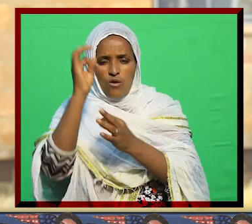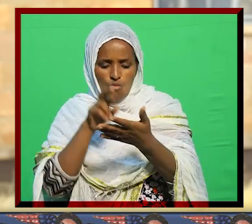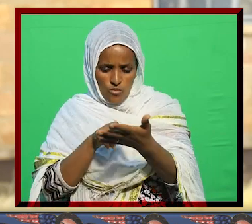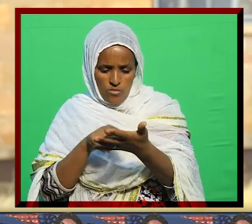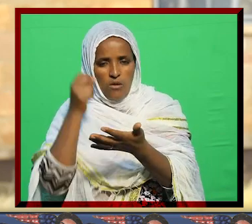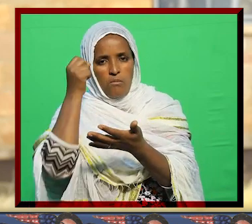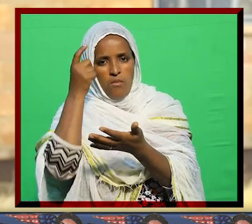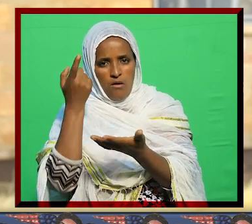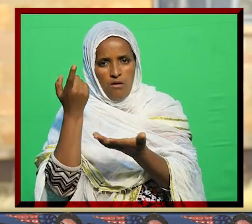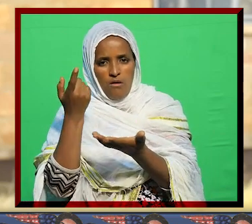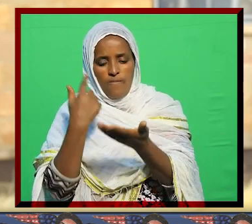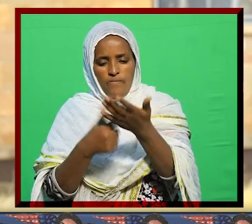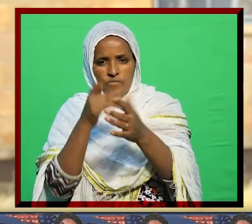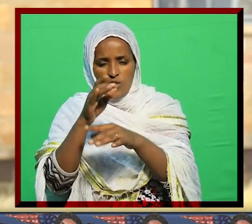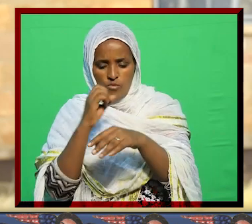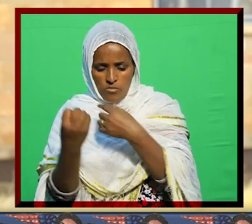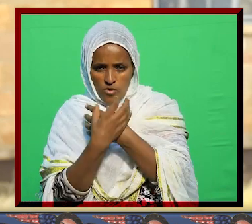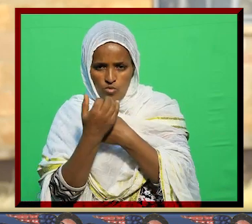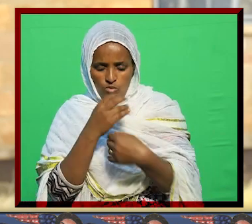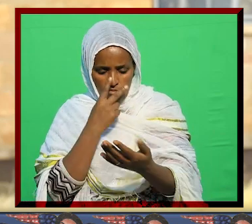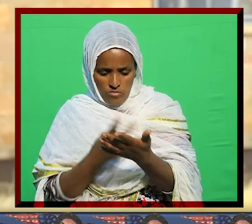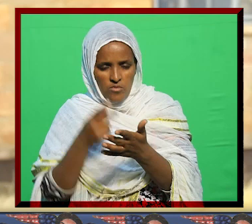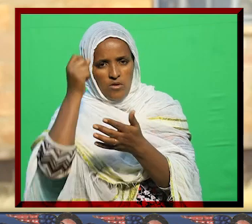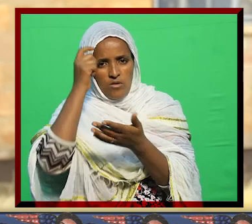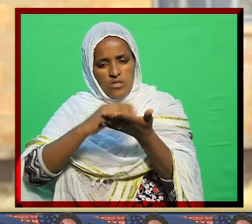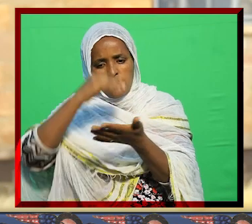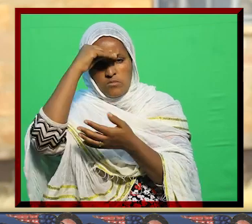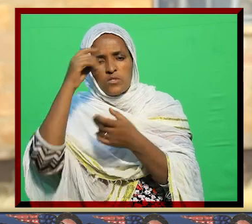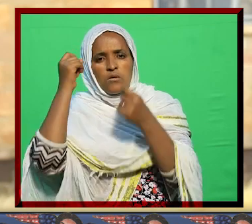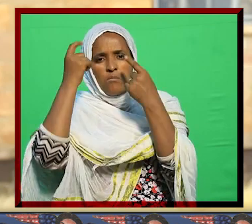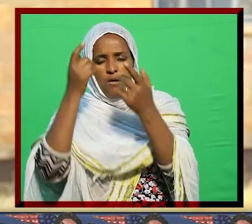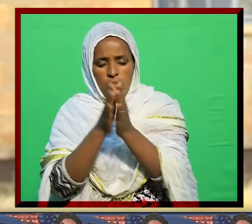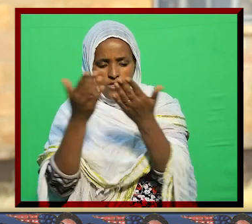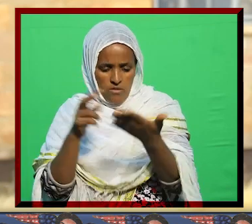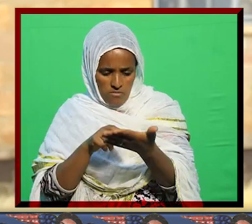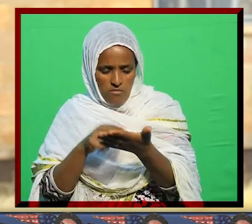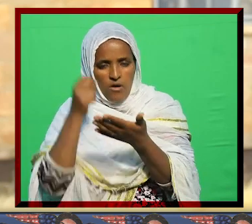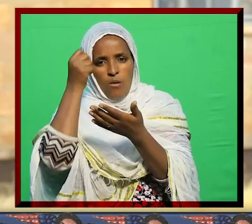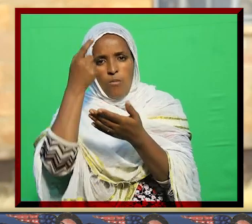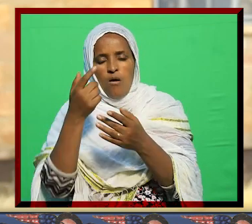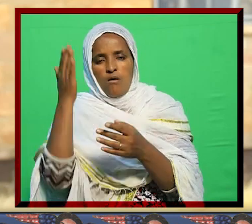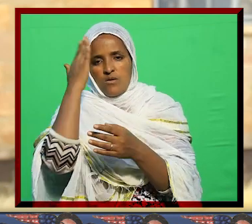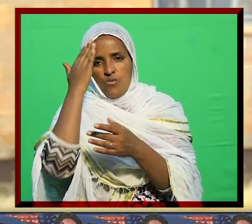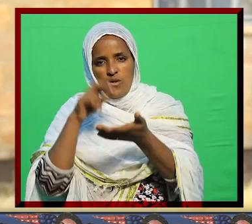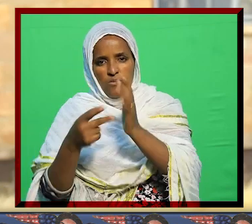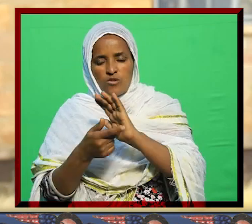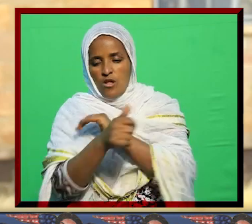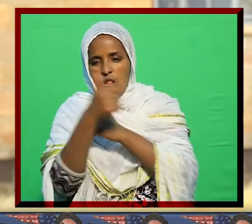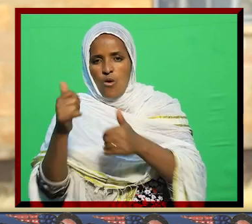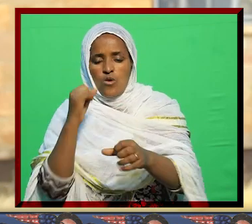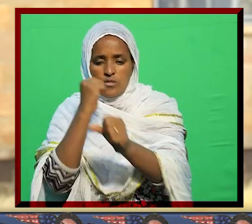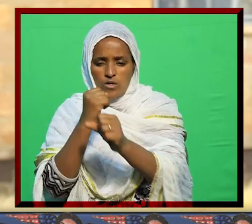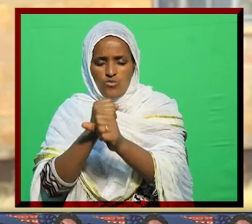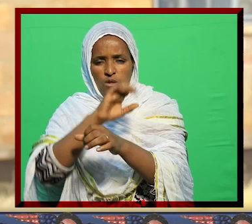ደግሞ ድርሳኖቻቸውን በመረዳት ተግሳጾቻቸውን በመረዳት ያስተማሩት ትምህርት በመረዳት የጻፉትን መጽሐፍ በመረዳት